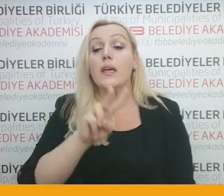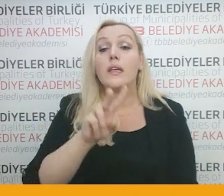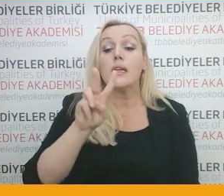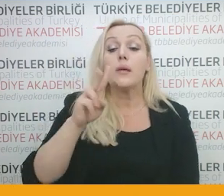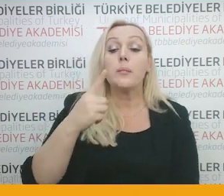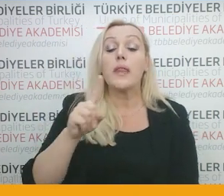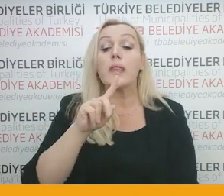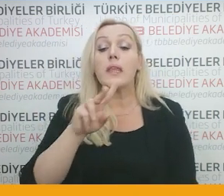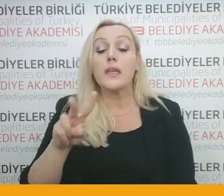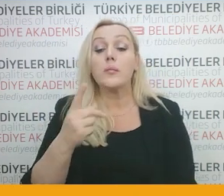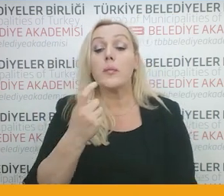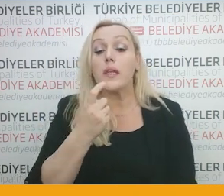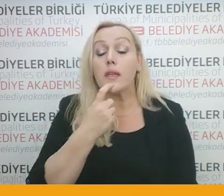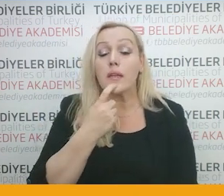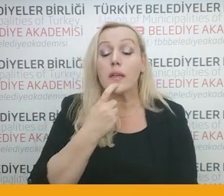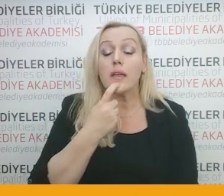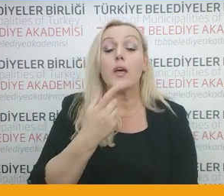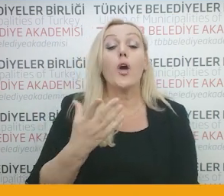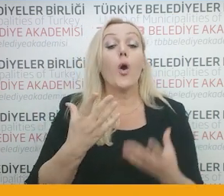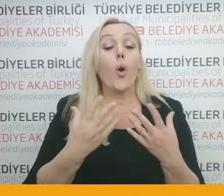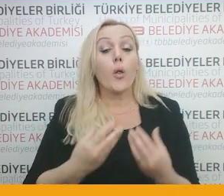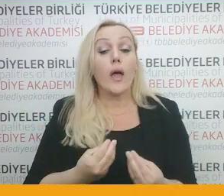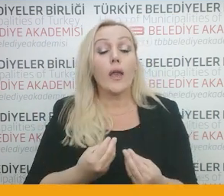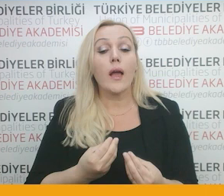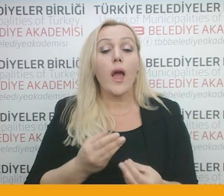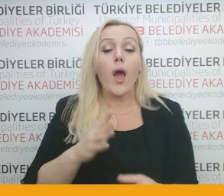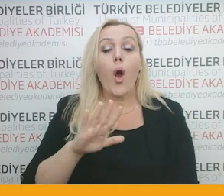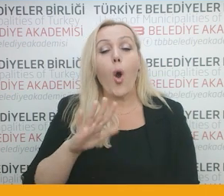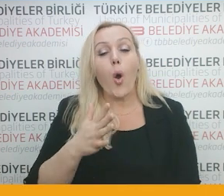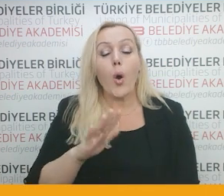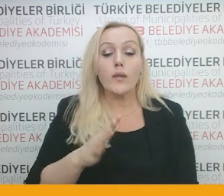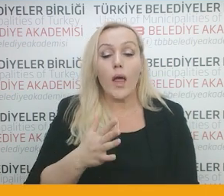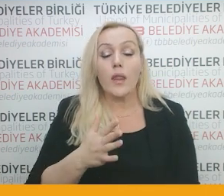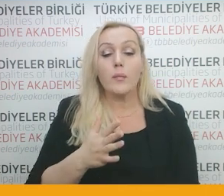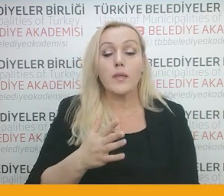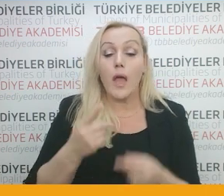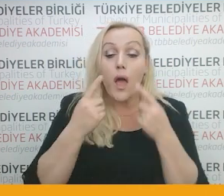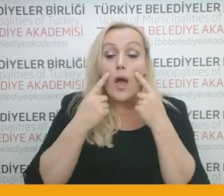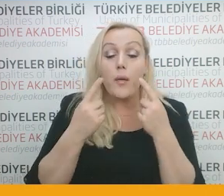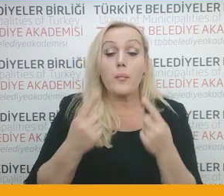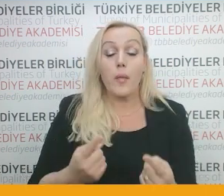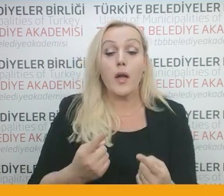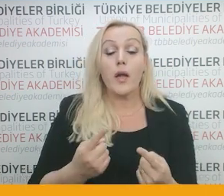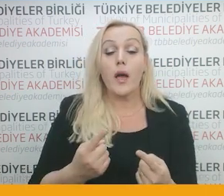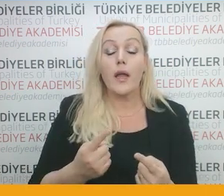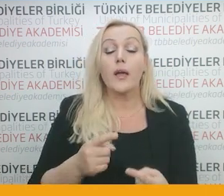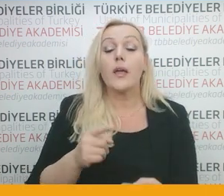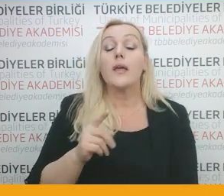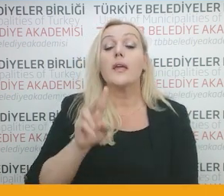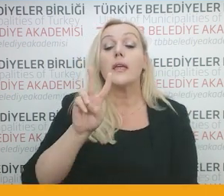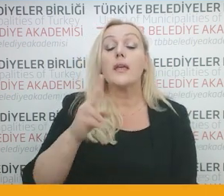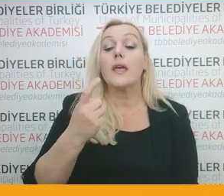2020 şeklinde 2020, 2021, 2022'nin ortalamasını göz önünde bulundurarak önümüzdeki